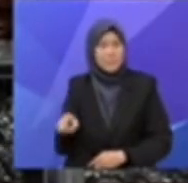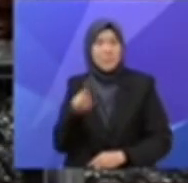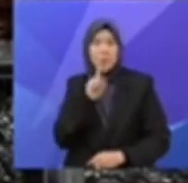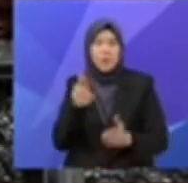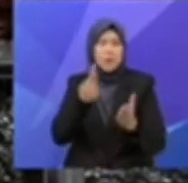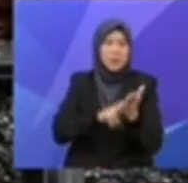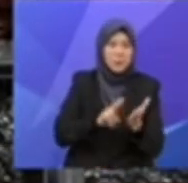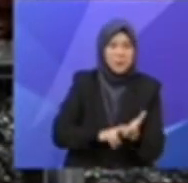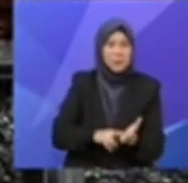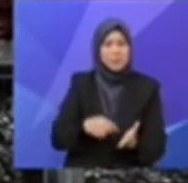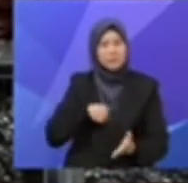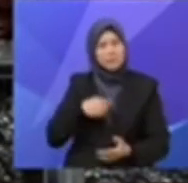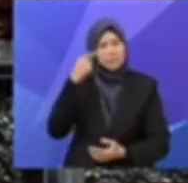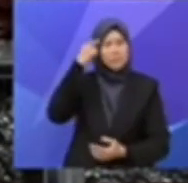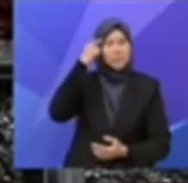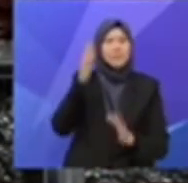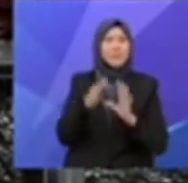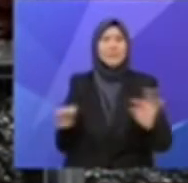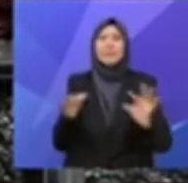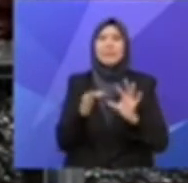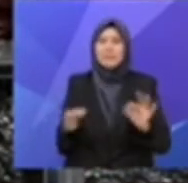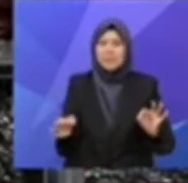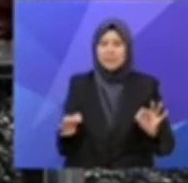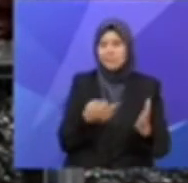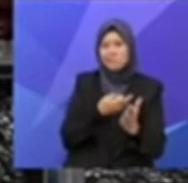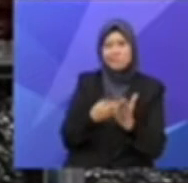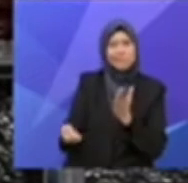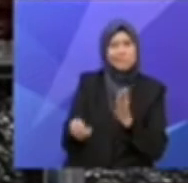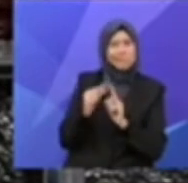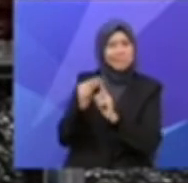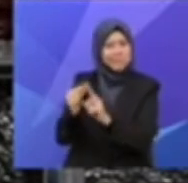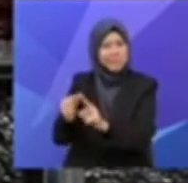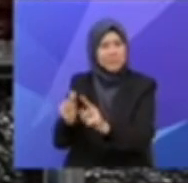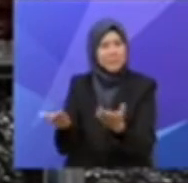saya pesimis menceritakan tentang kegagalan